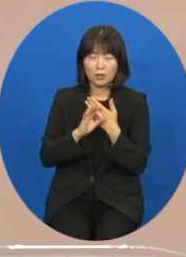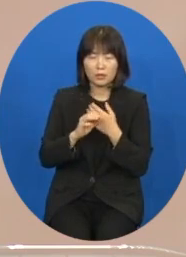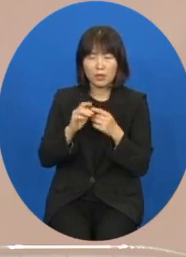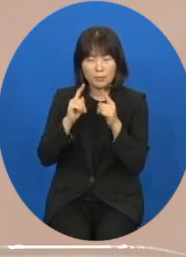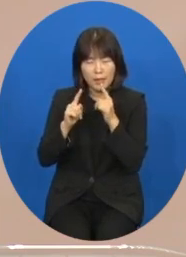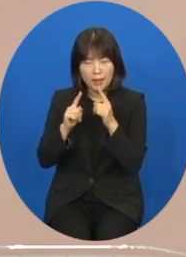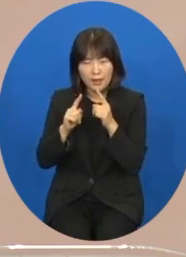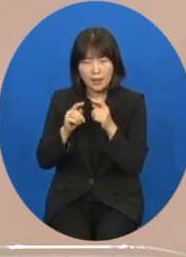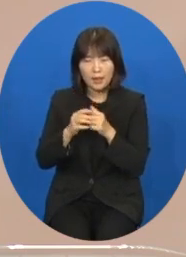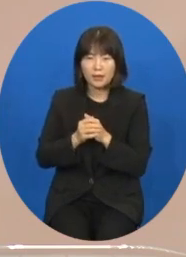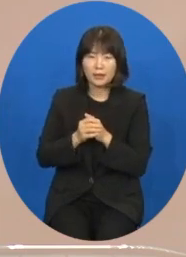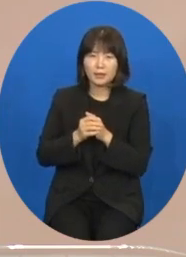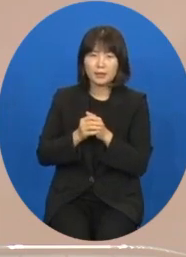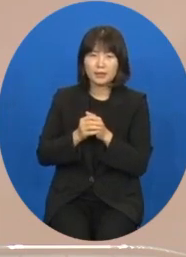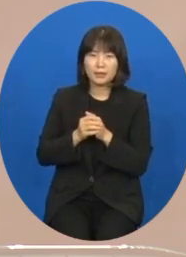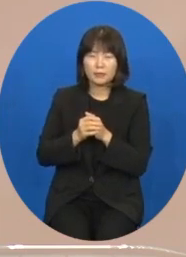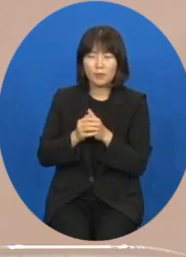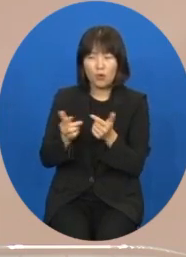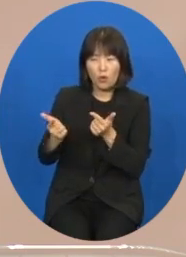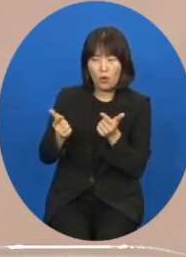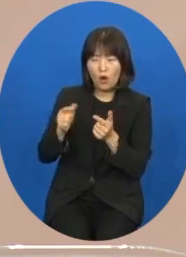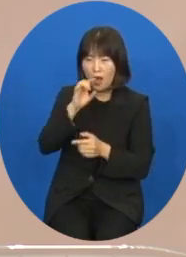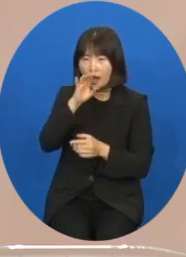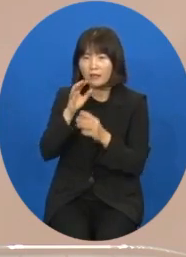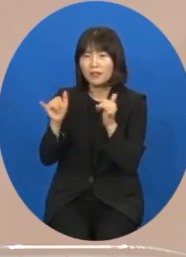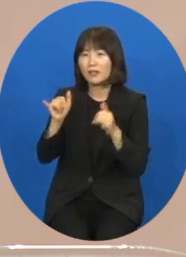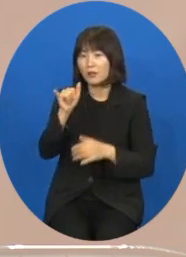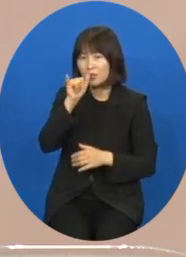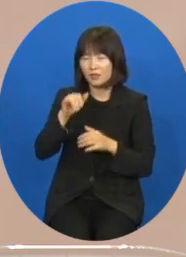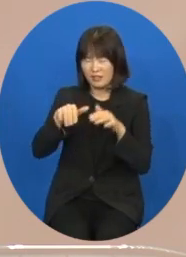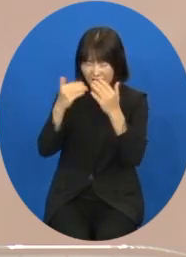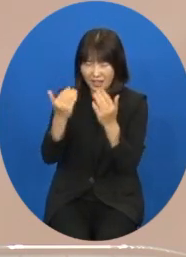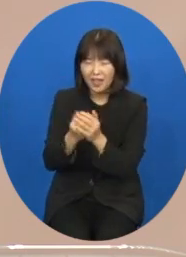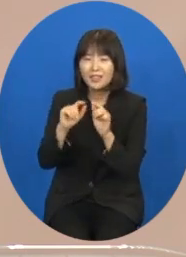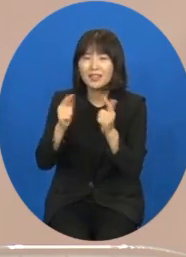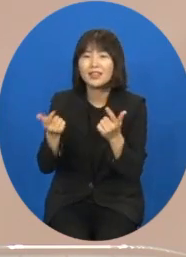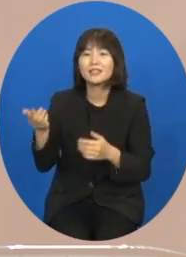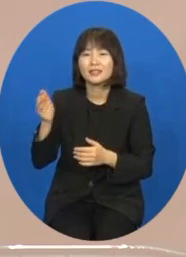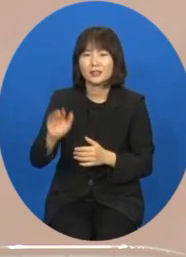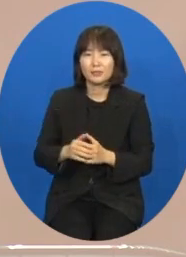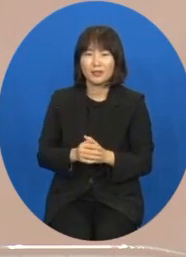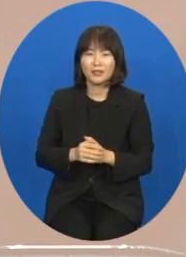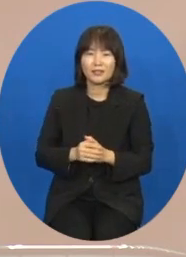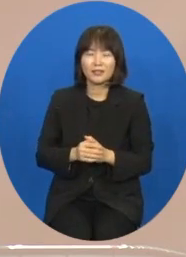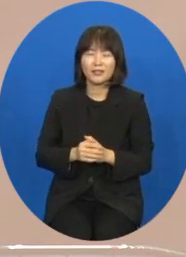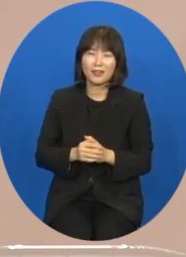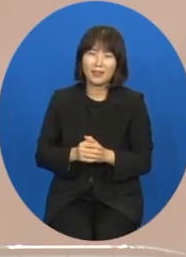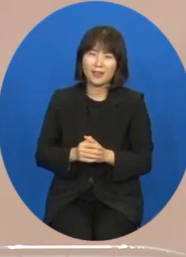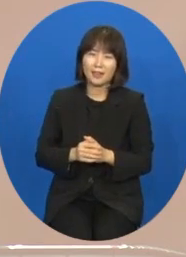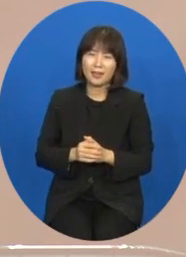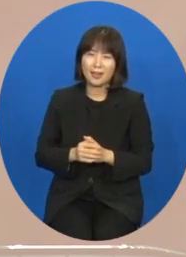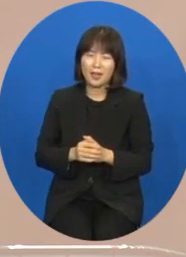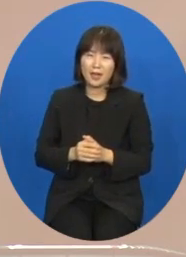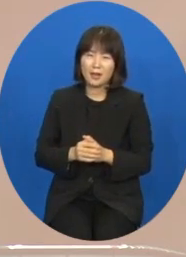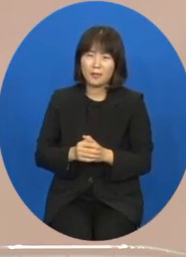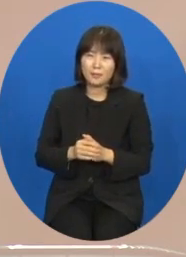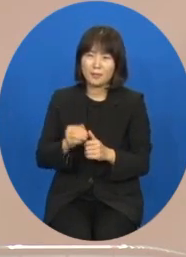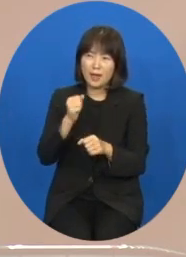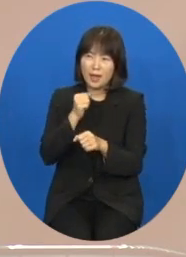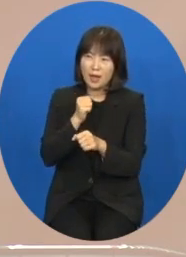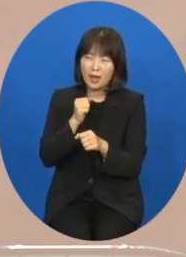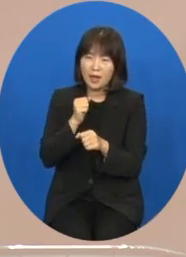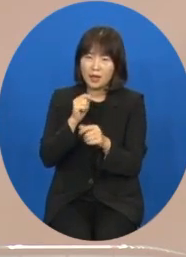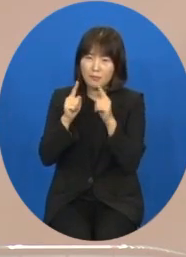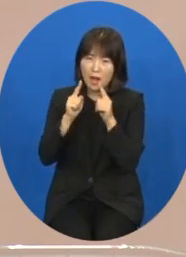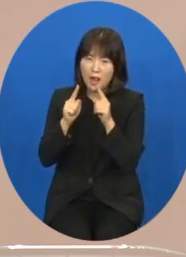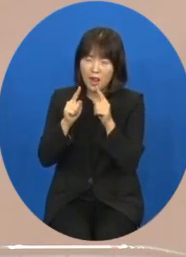말이 통제가 안 되는 분들이 이따금 있습니다. 다 그런 건 절대로 아니에요. 정말 할 말 안 할 말 막 하시는